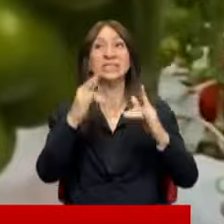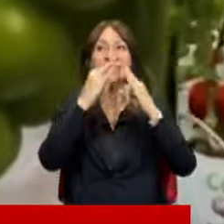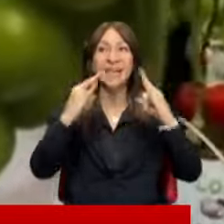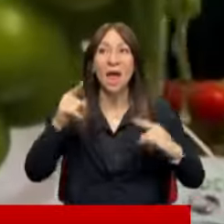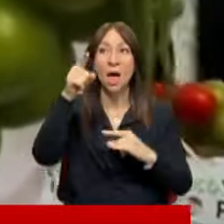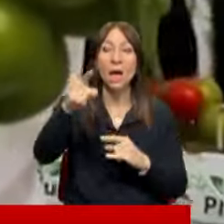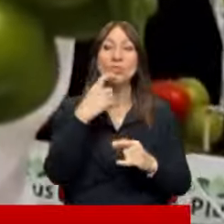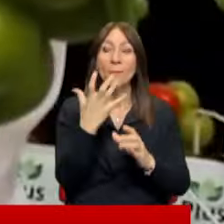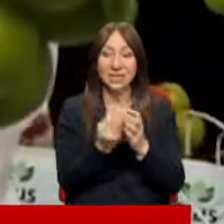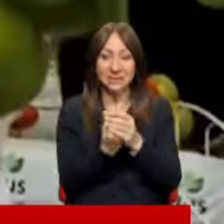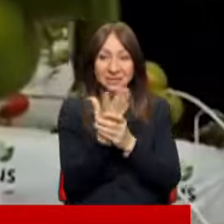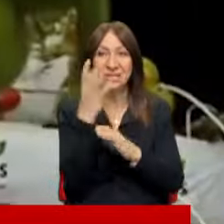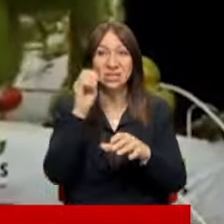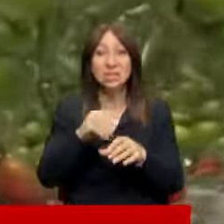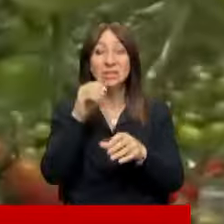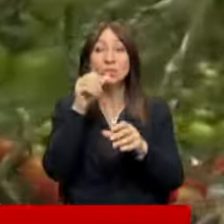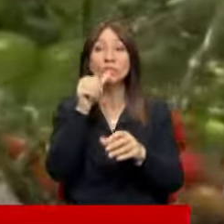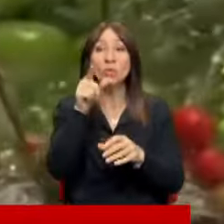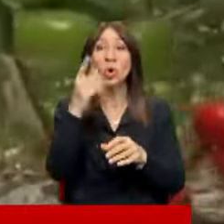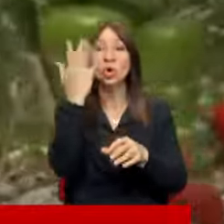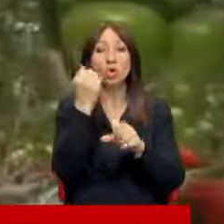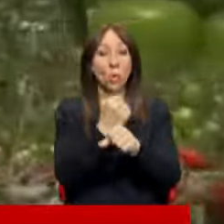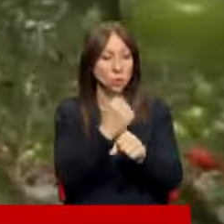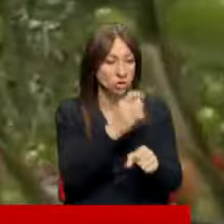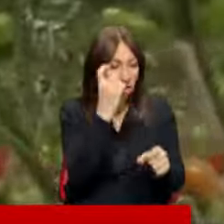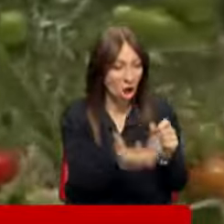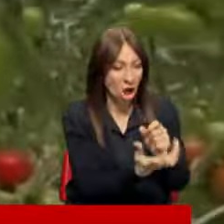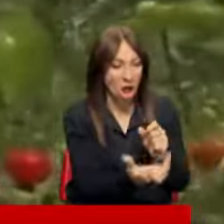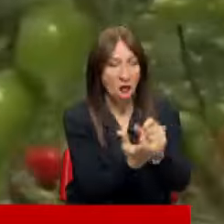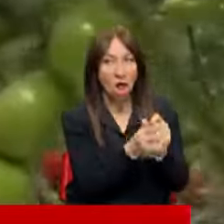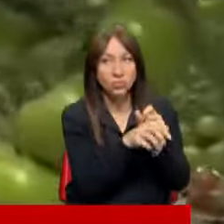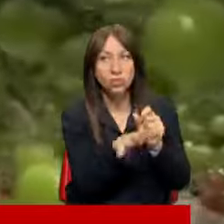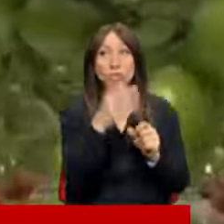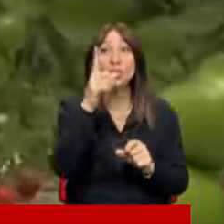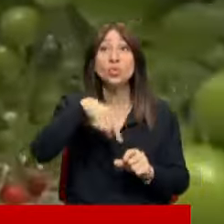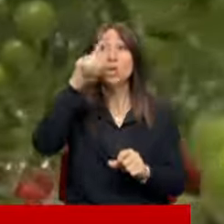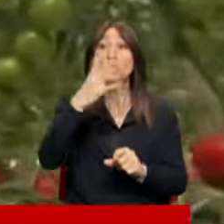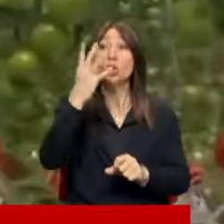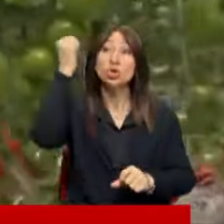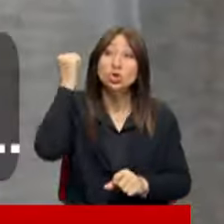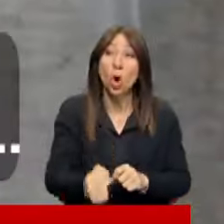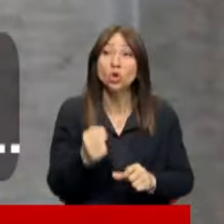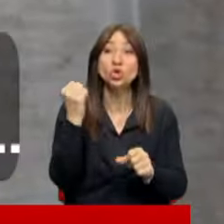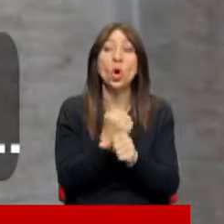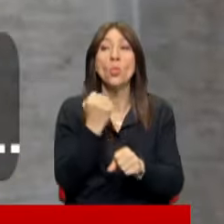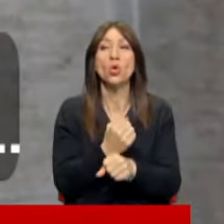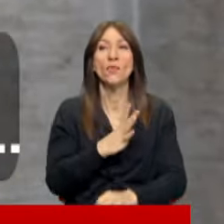serada domates üretimi için kullanılan suyun kömürle ısıtıldığı ortaya çıktı. Günde 4 ton kömür kullanıldı.